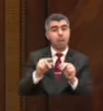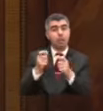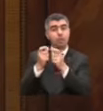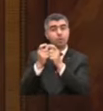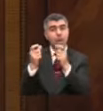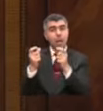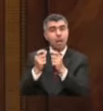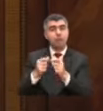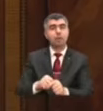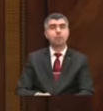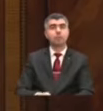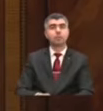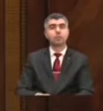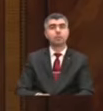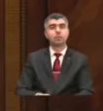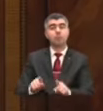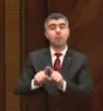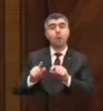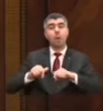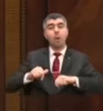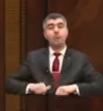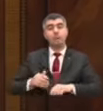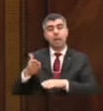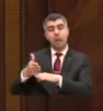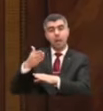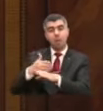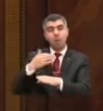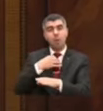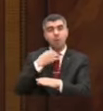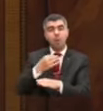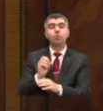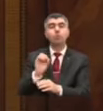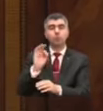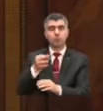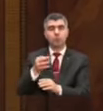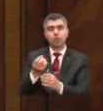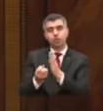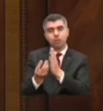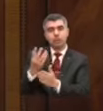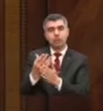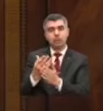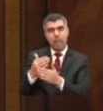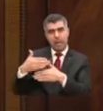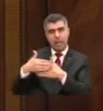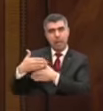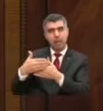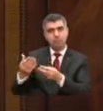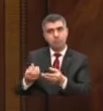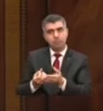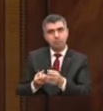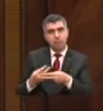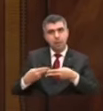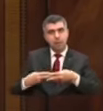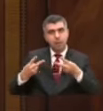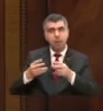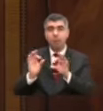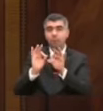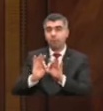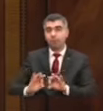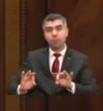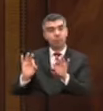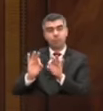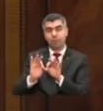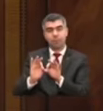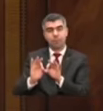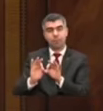السابق يبشرنا بنتائجه، ولكن للاسف يعني لم نستمع الى ولم نرى شيئا. كاين مجموعه